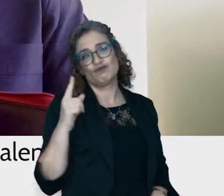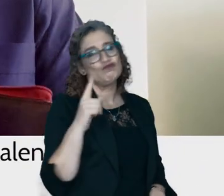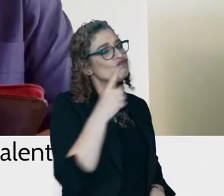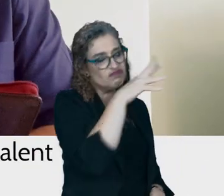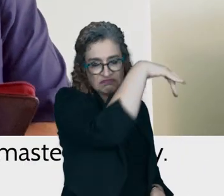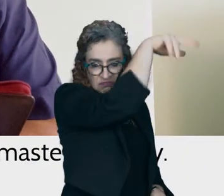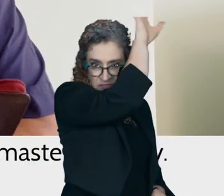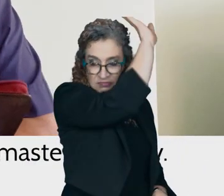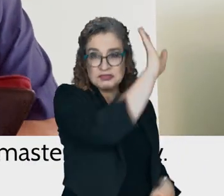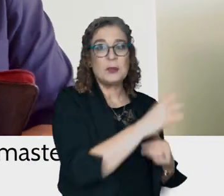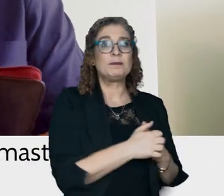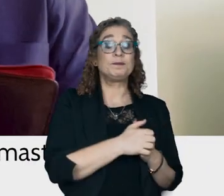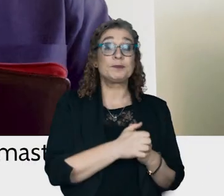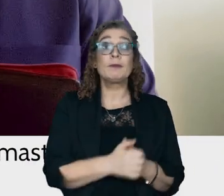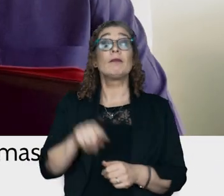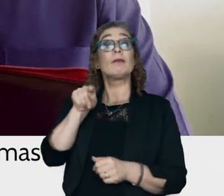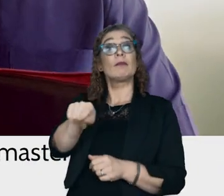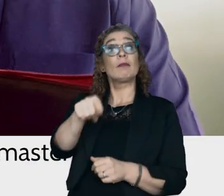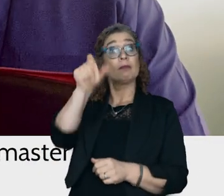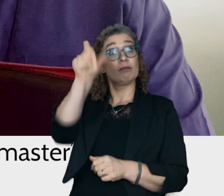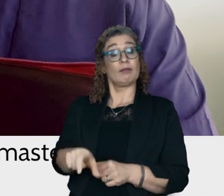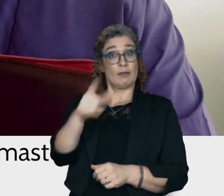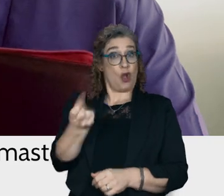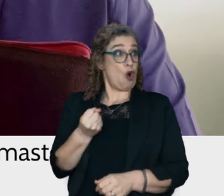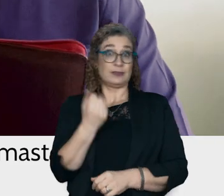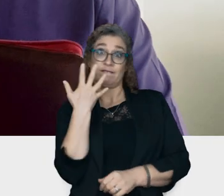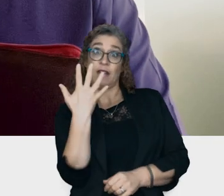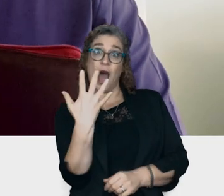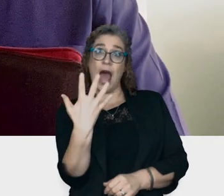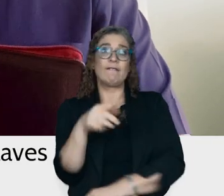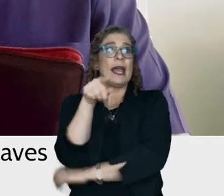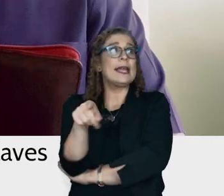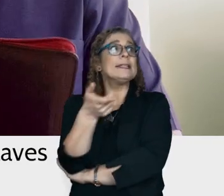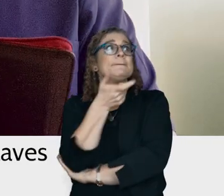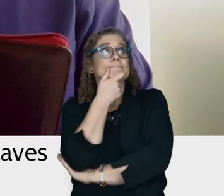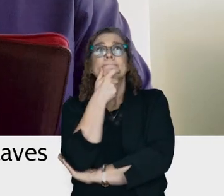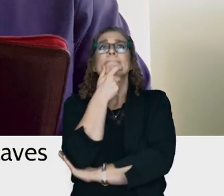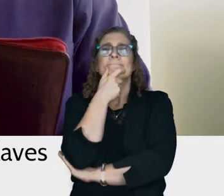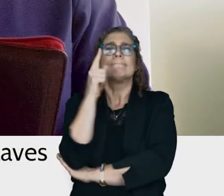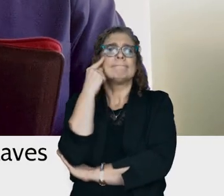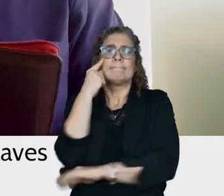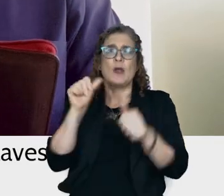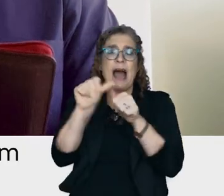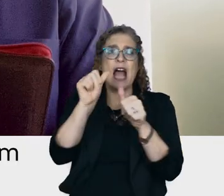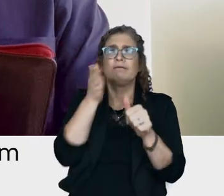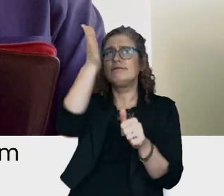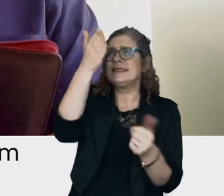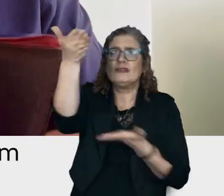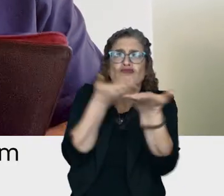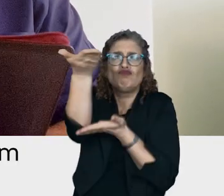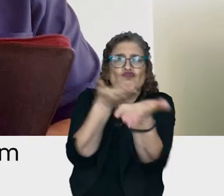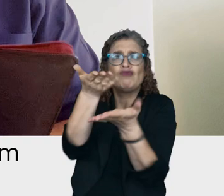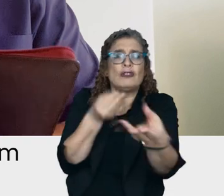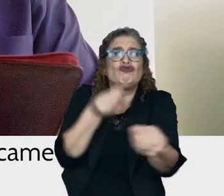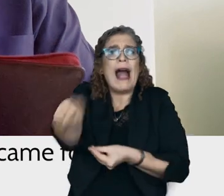أخذ الوزن فمضى وحفر في الأرض وأخفى فضة سيده وبعد زمان طويل أتى سيد أولئك